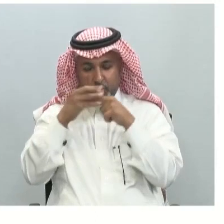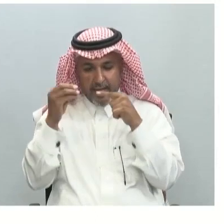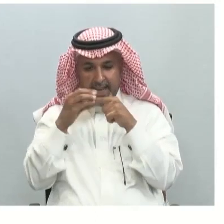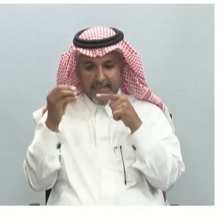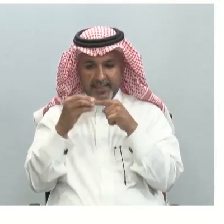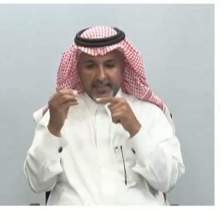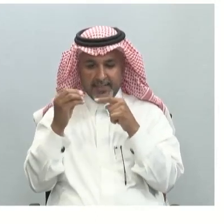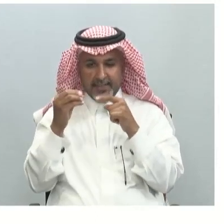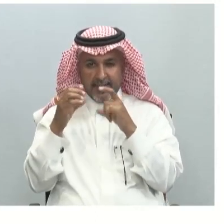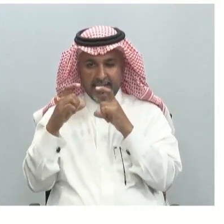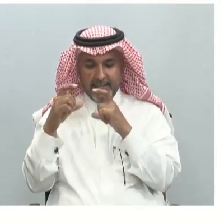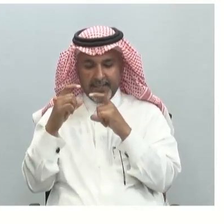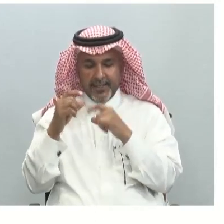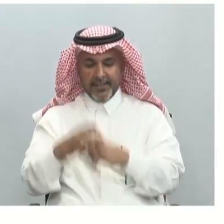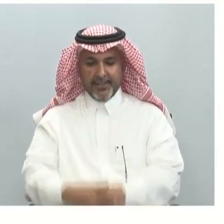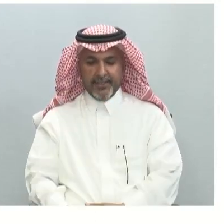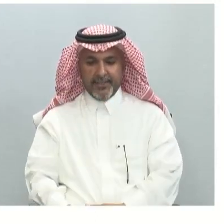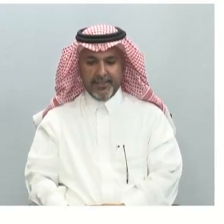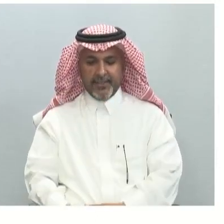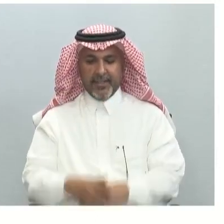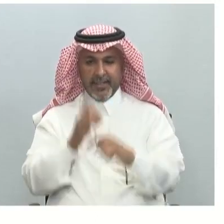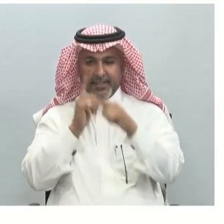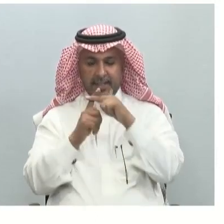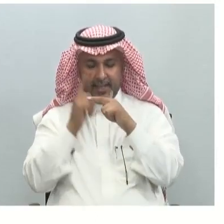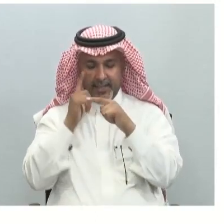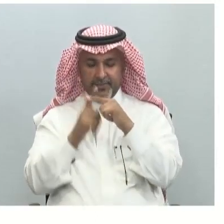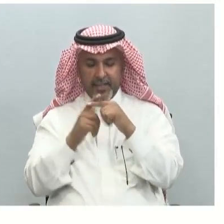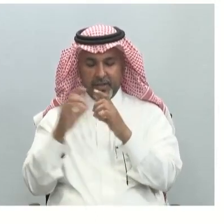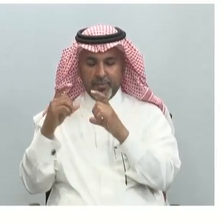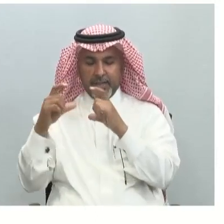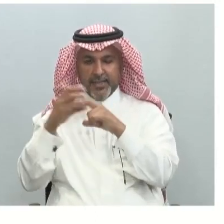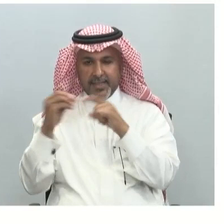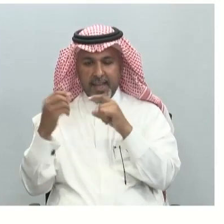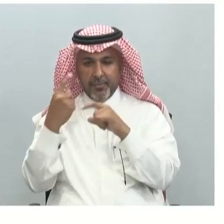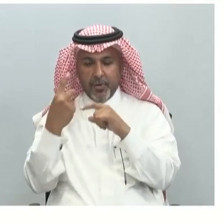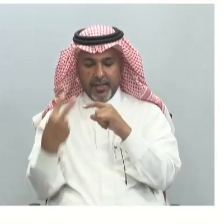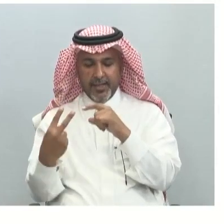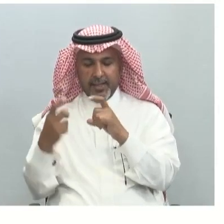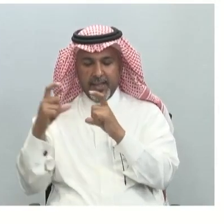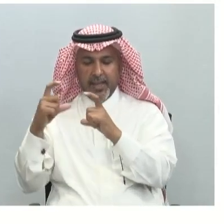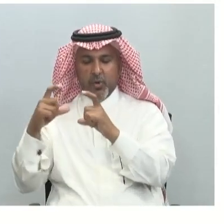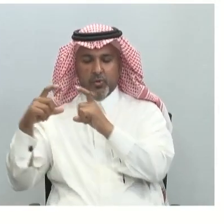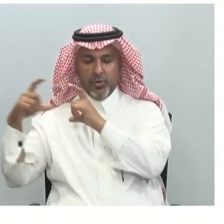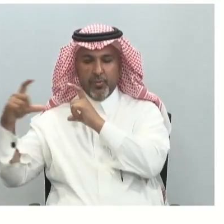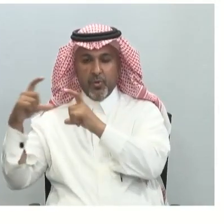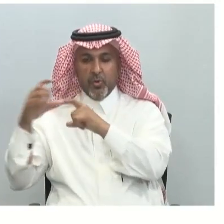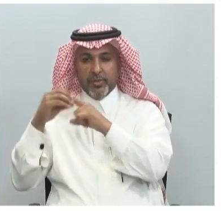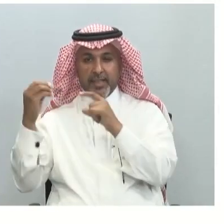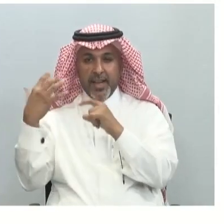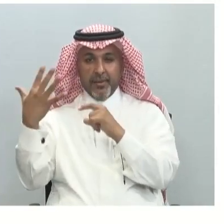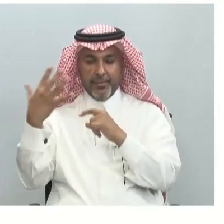هذا القوس الاول ثم زائد سالب نص في احسنتم